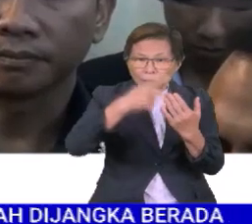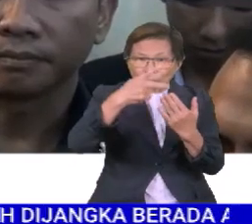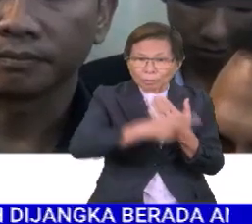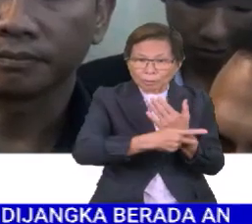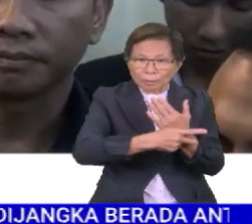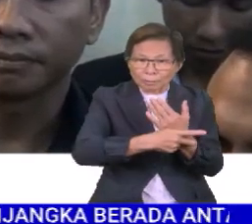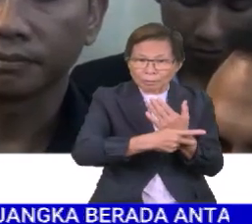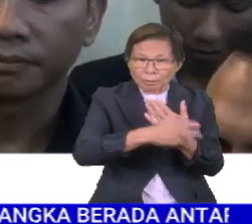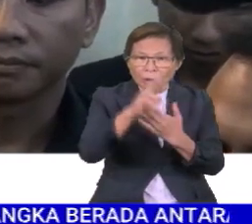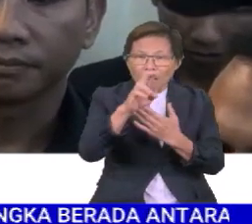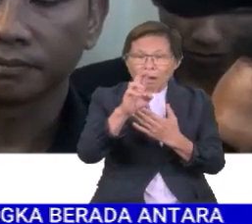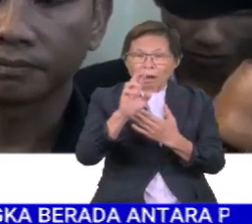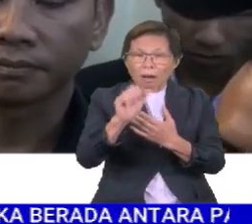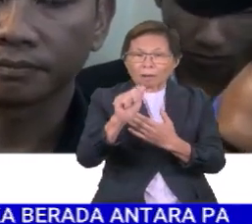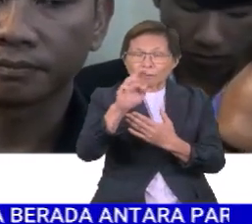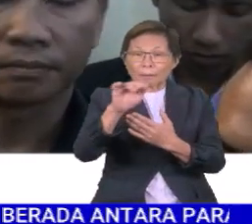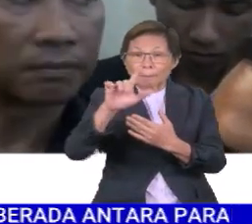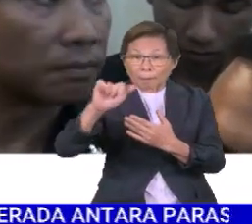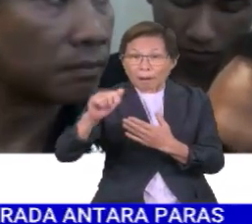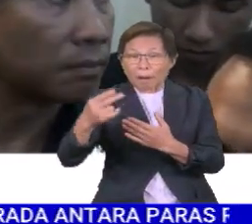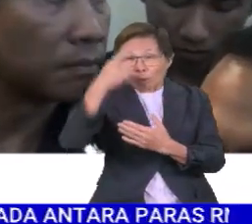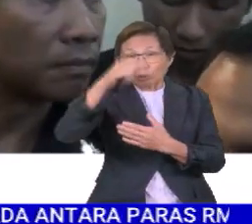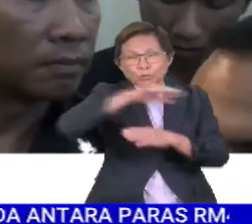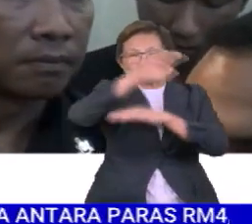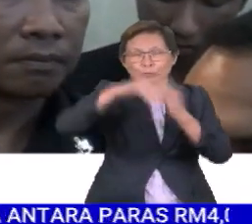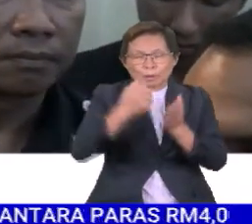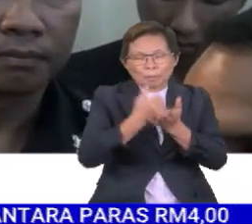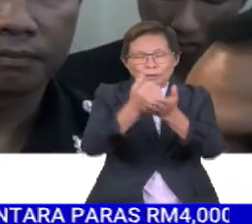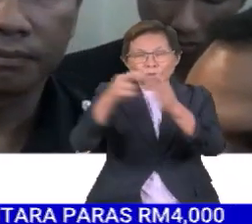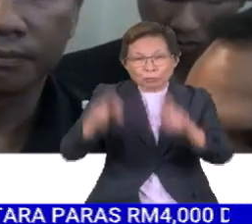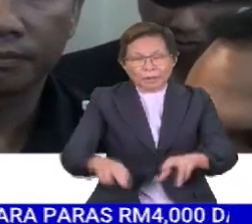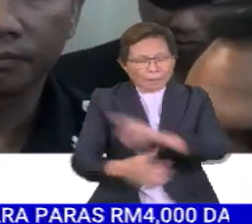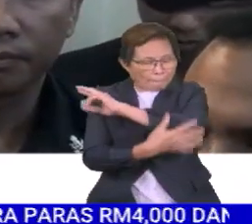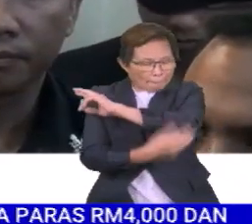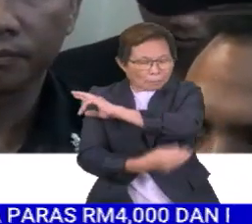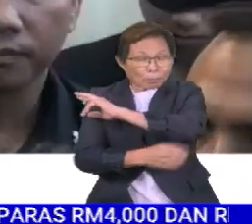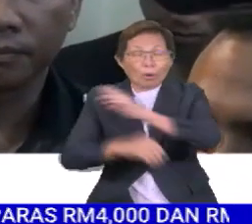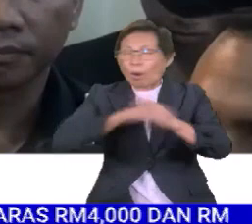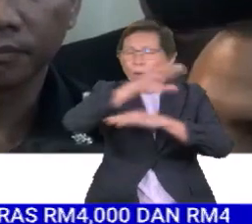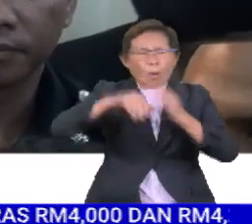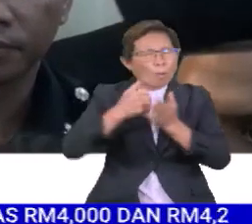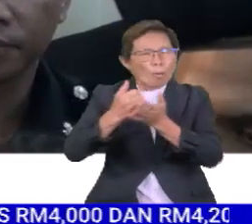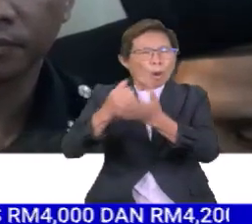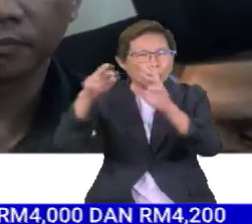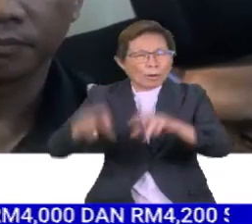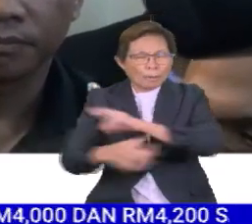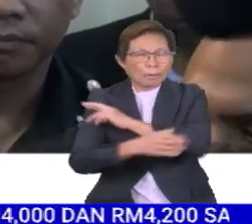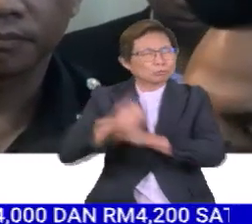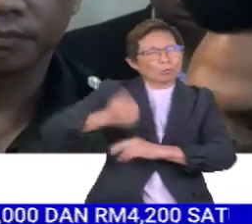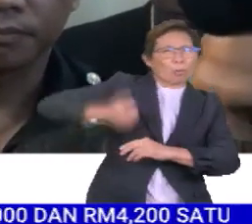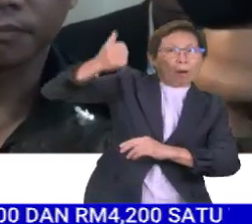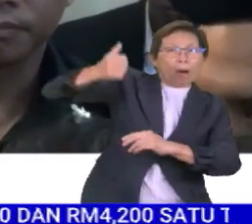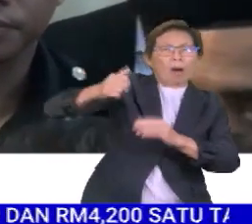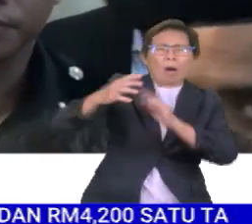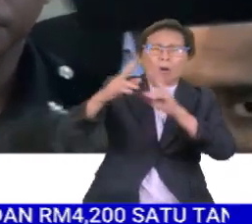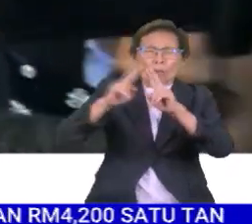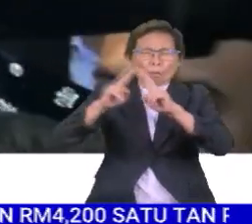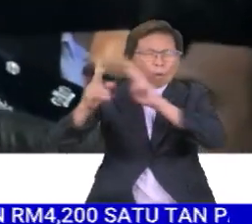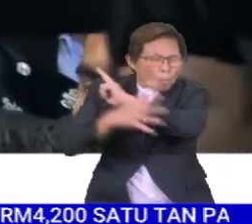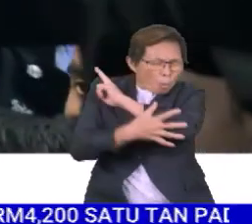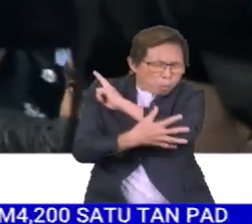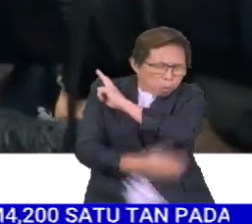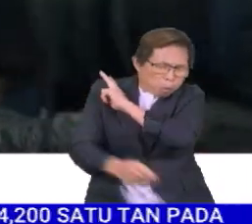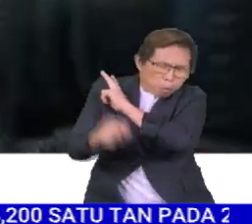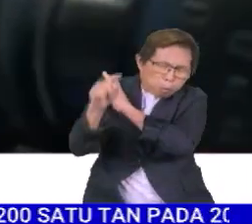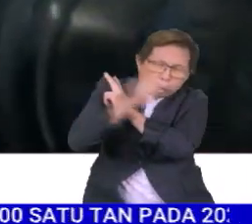tema dalam semua program bantuan rakyat miskin, terutama miskin tegar,